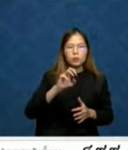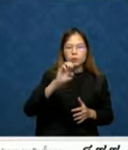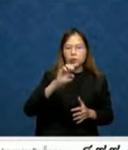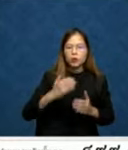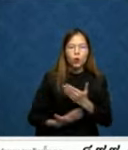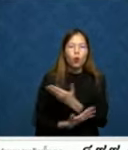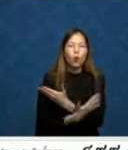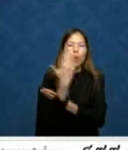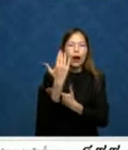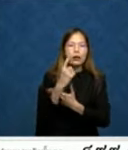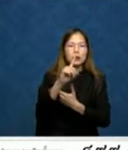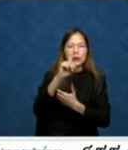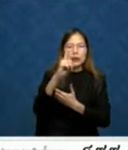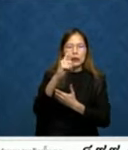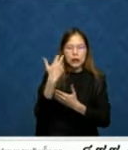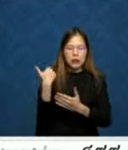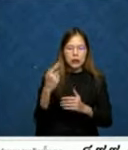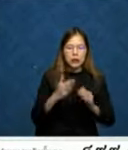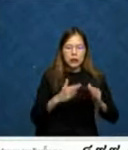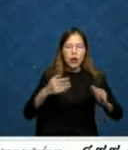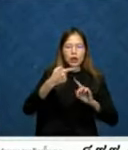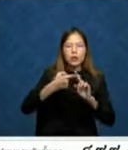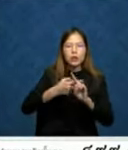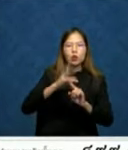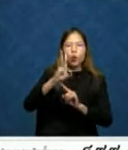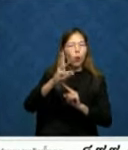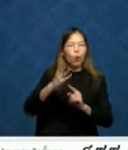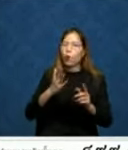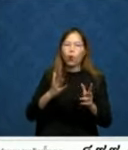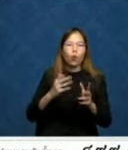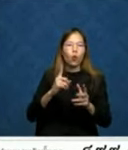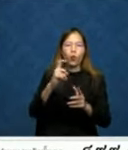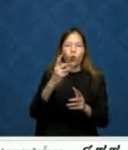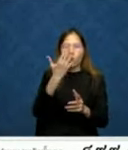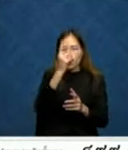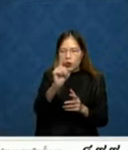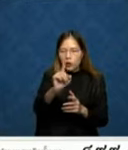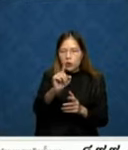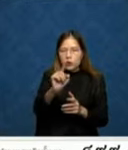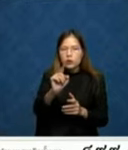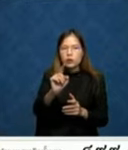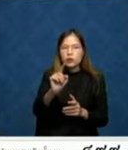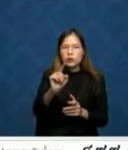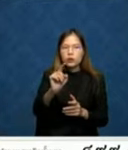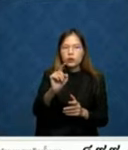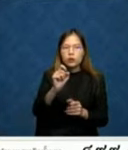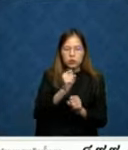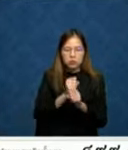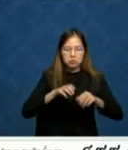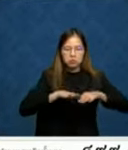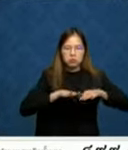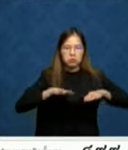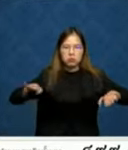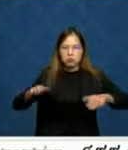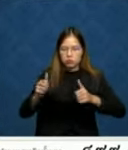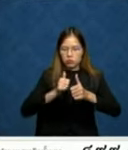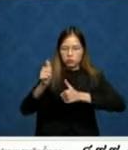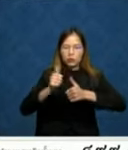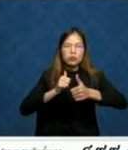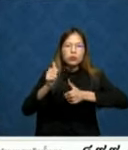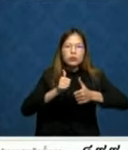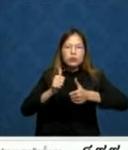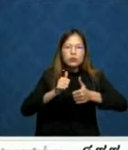าสในการขายสินค้าช่วง6เดือนของโครงการไปท่านประธานครับการมีบรรทัดฐานด้านการแข่งขันไ